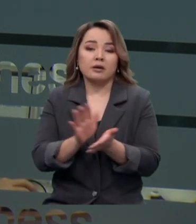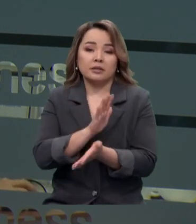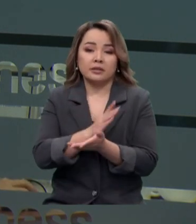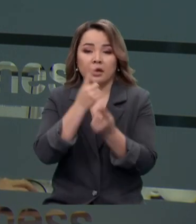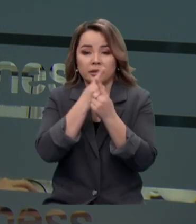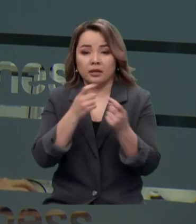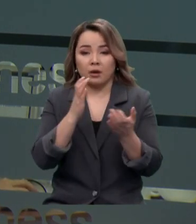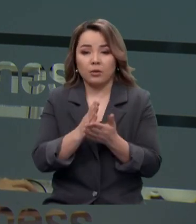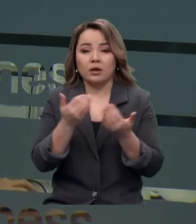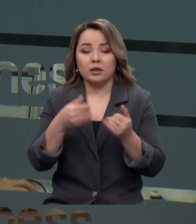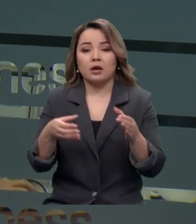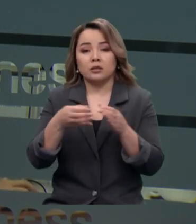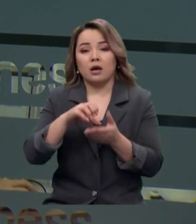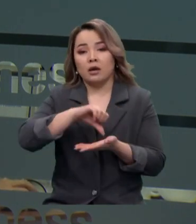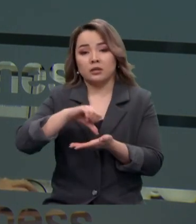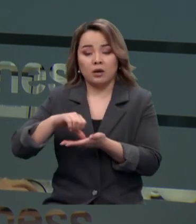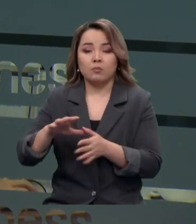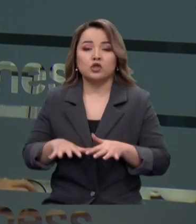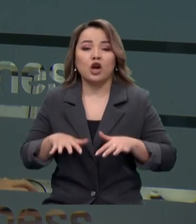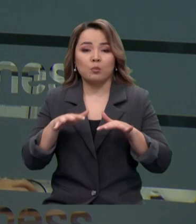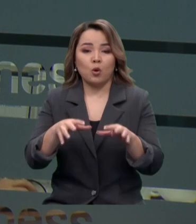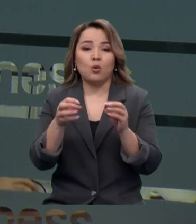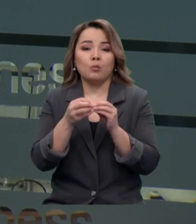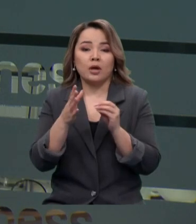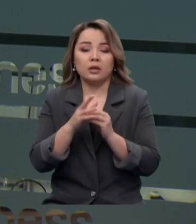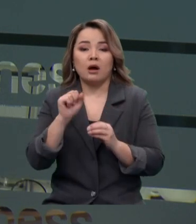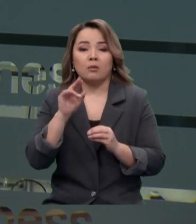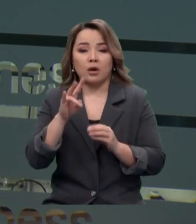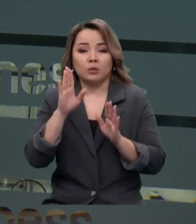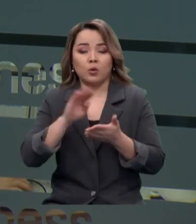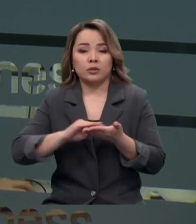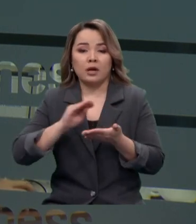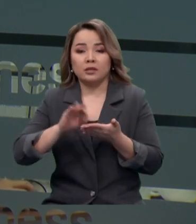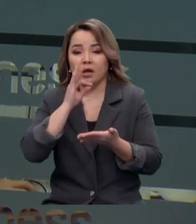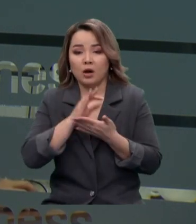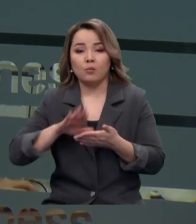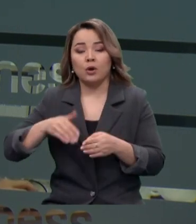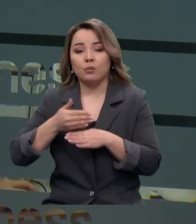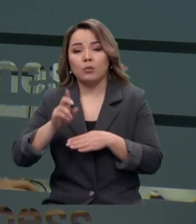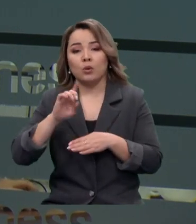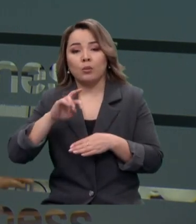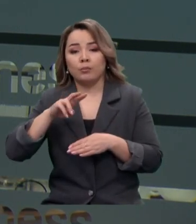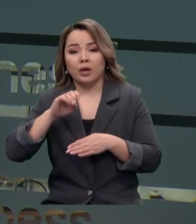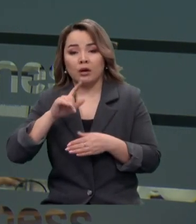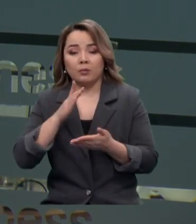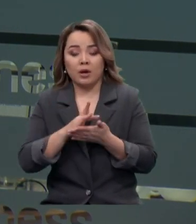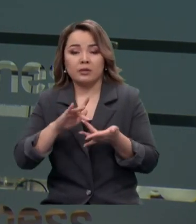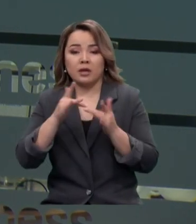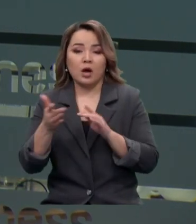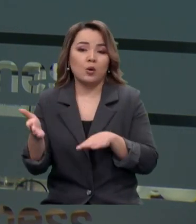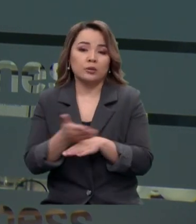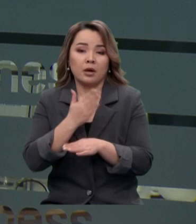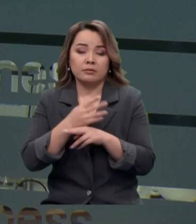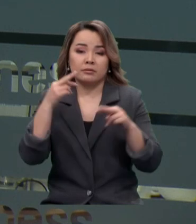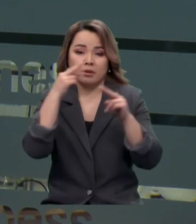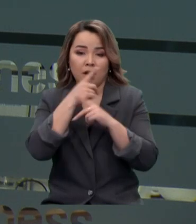жариялады. Ал Bloomberg агенттігі болса, шабуыл 15 ақпанда болады деп жазды. Алайда кейін Bloomberg бұл ақпаратты сайттан өшіріп, бұл